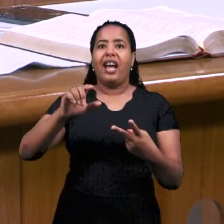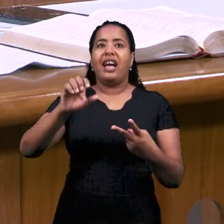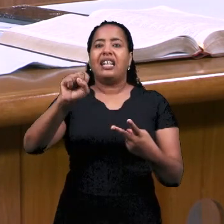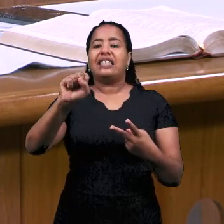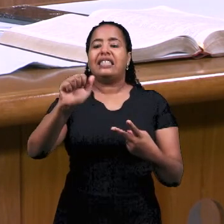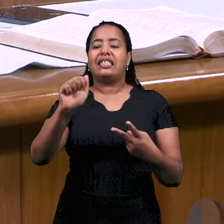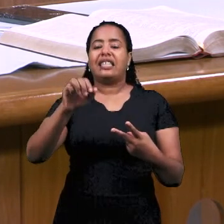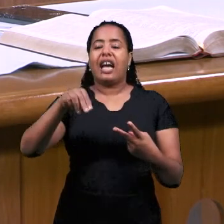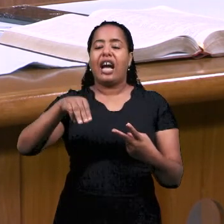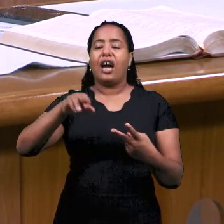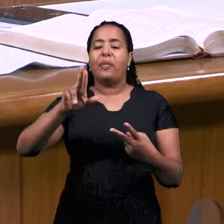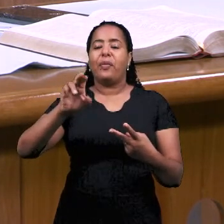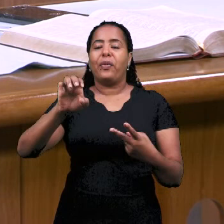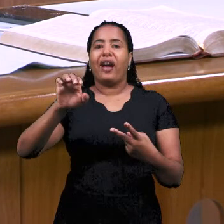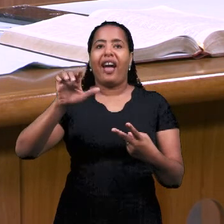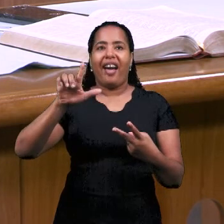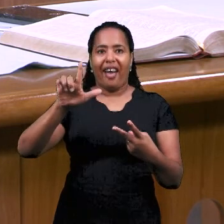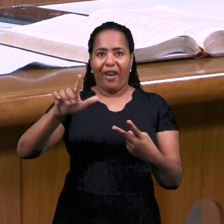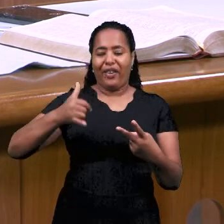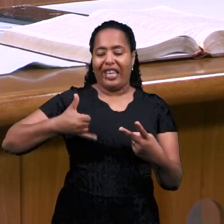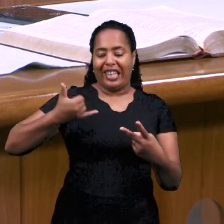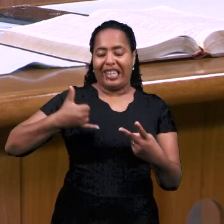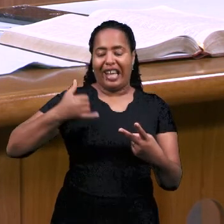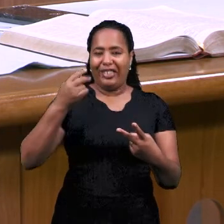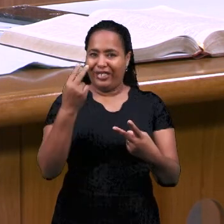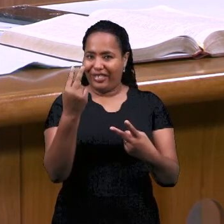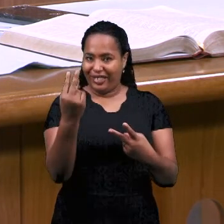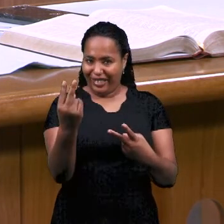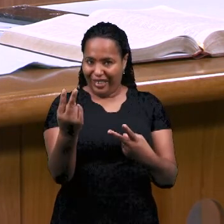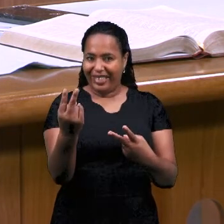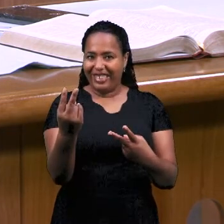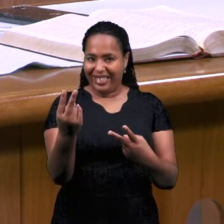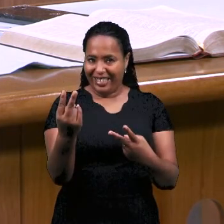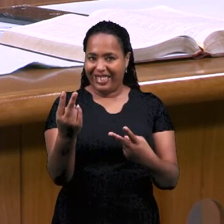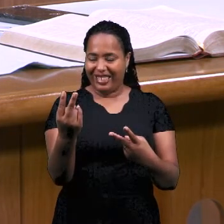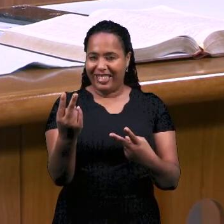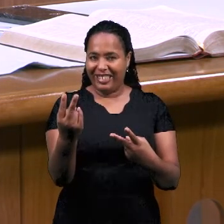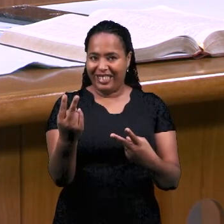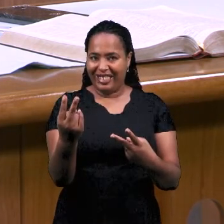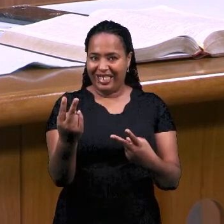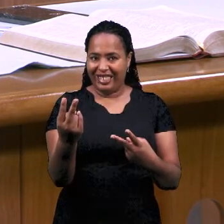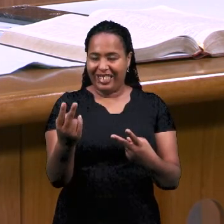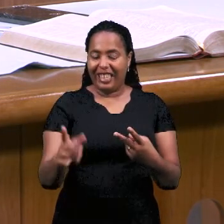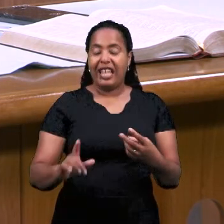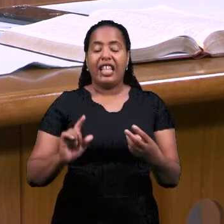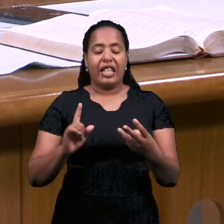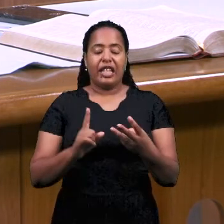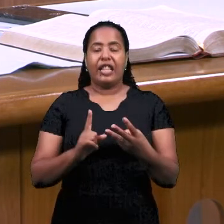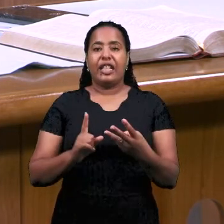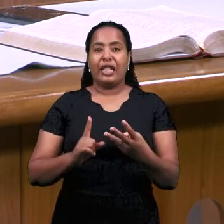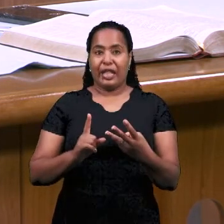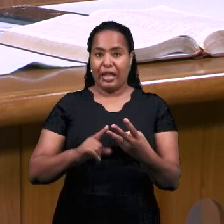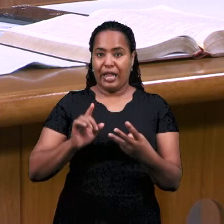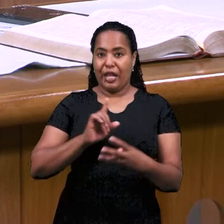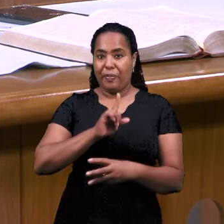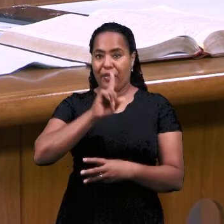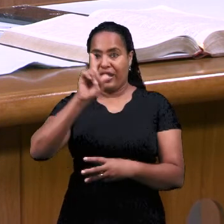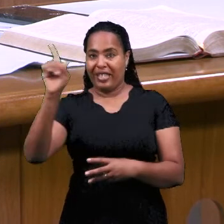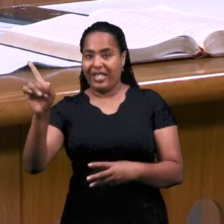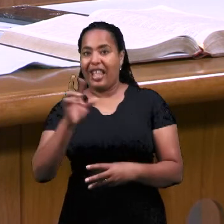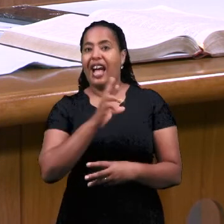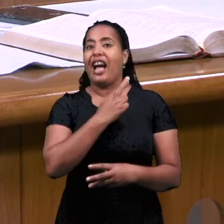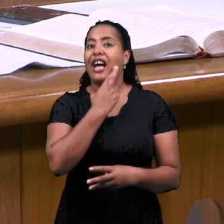Azaf de 2 ans, de la classe des enfants de l'église au Luxembourg. Après, en